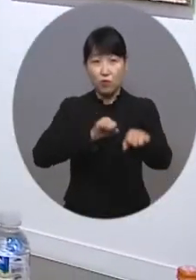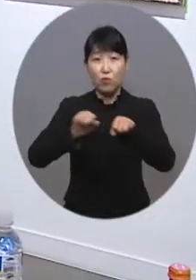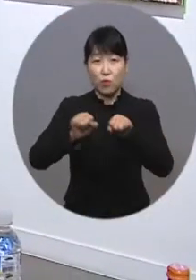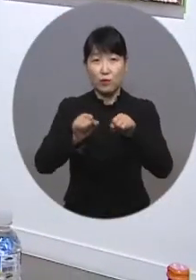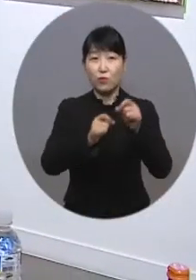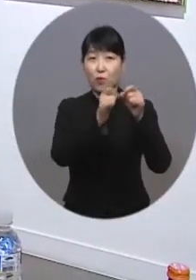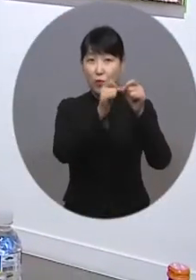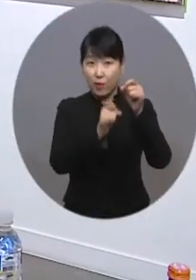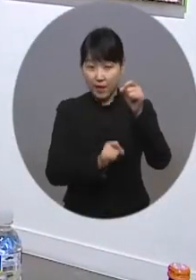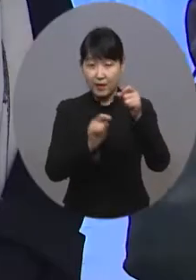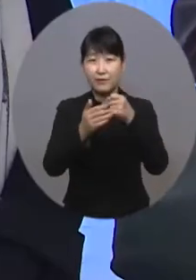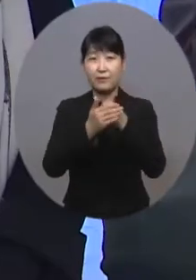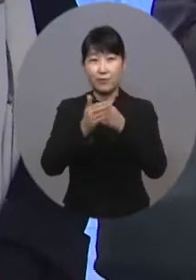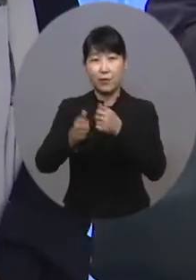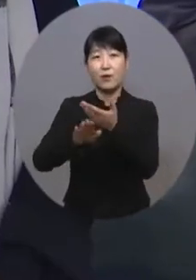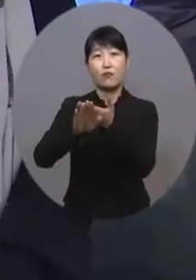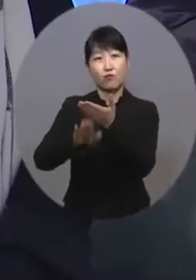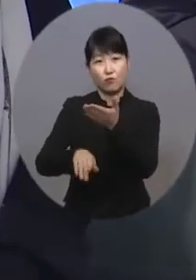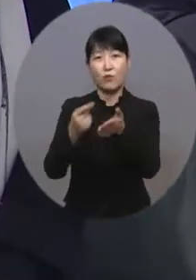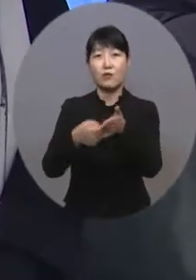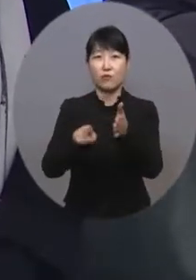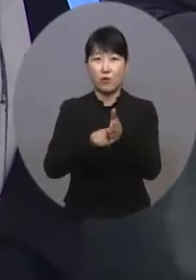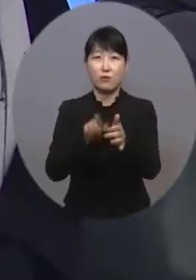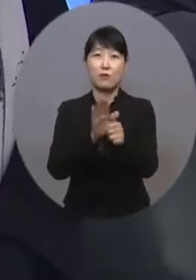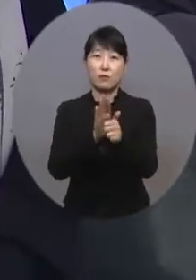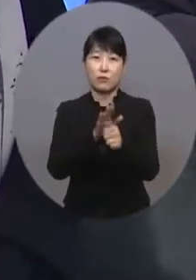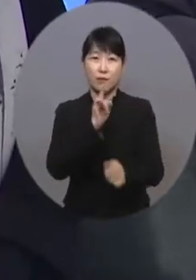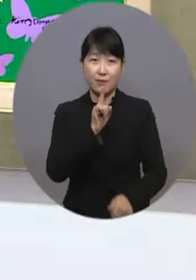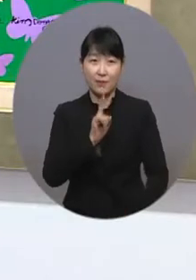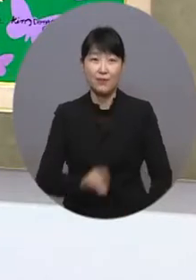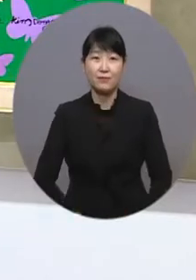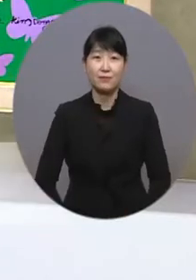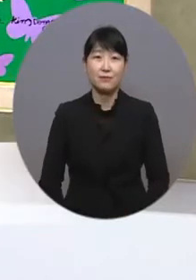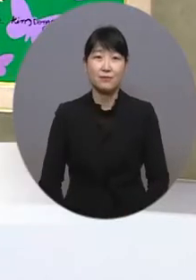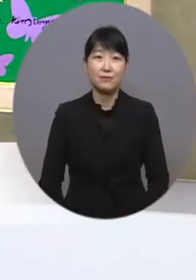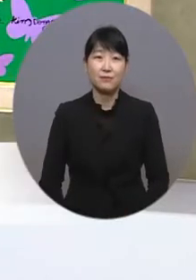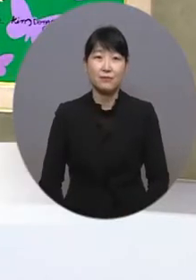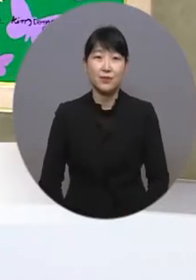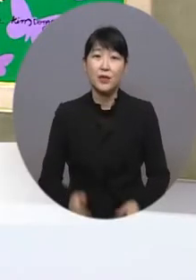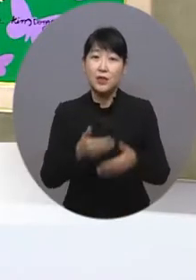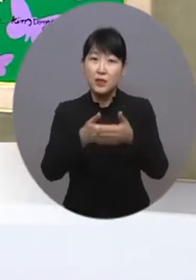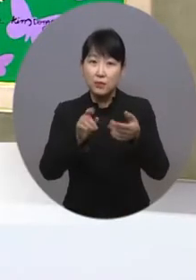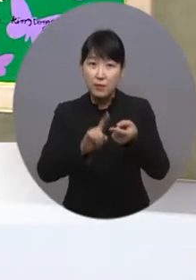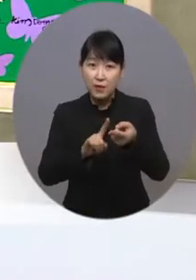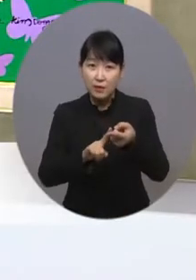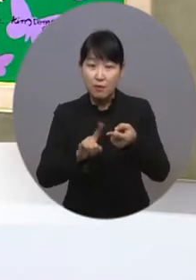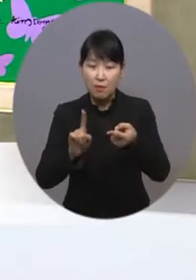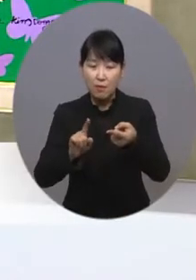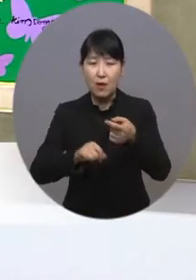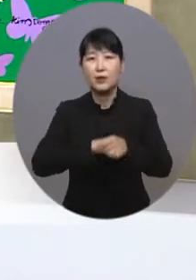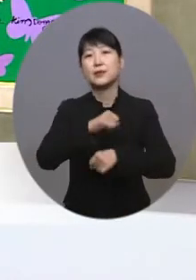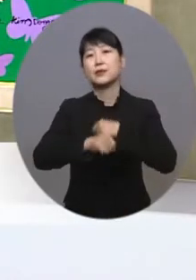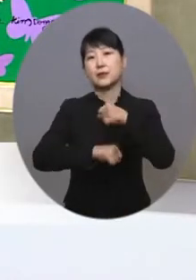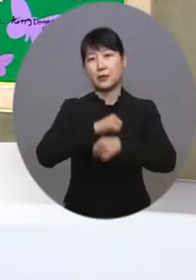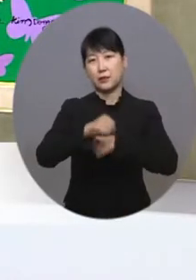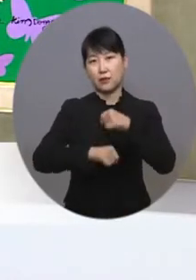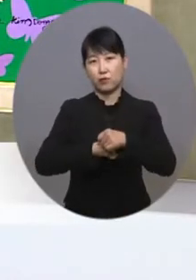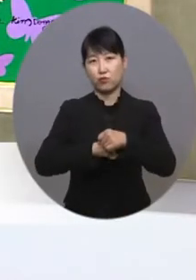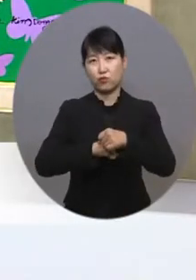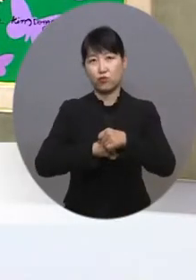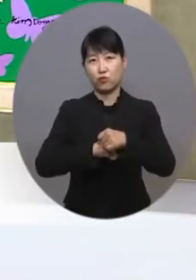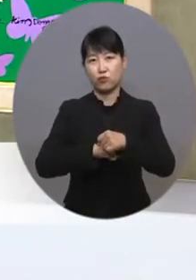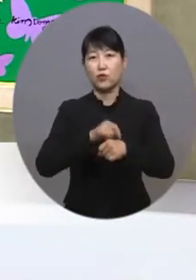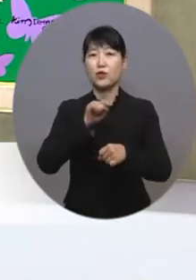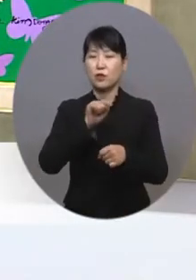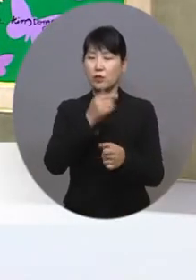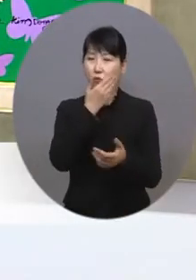작가는 후배 작가들을 위한 조언도 빼놓지 않았습니다. 그림에 대해서는 이제 자유함이 그게